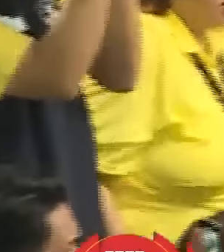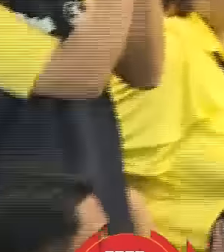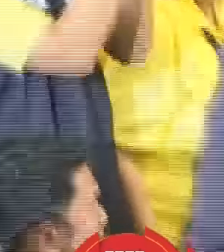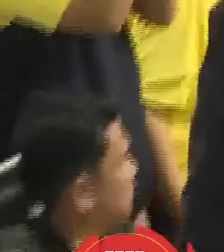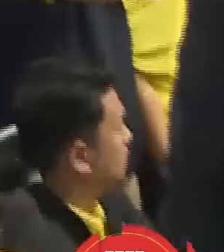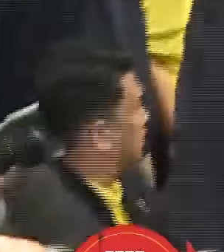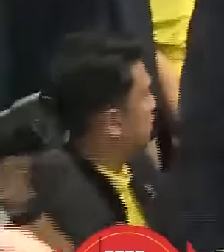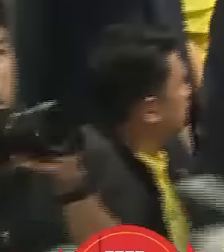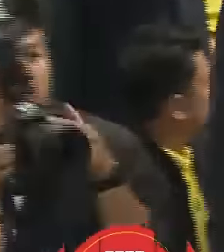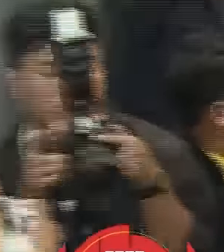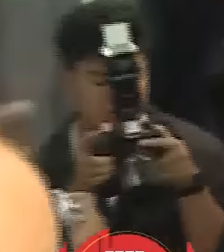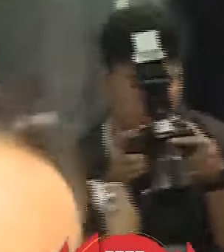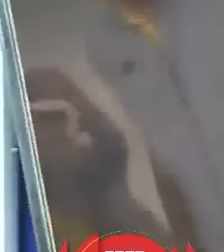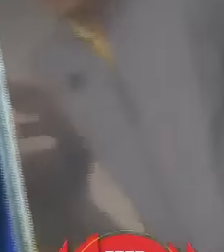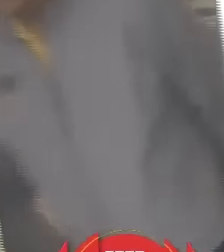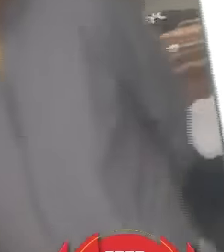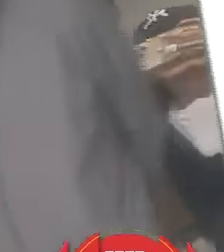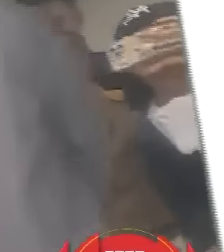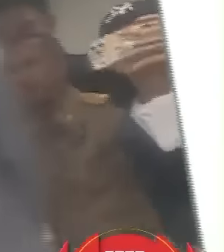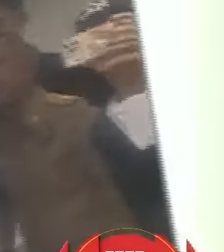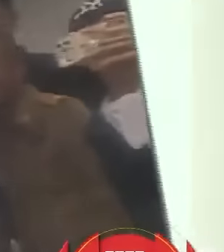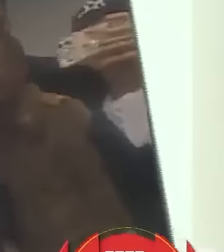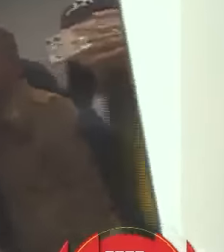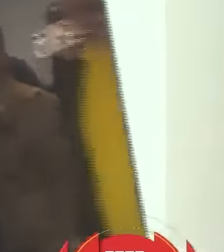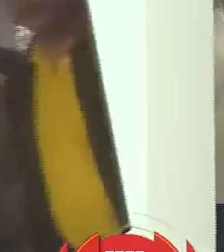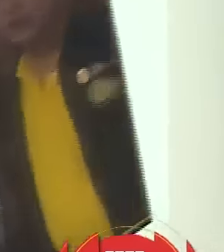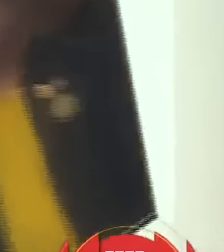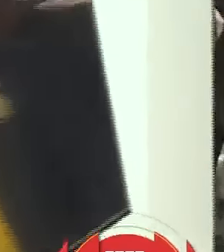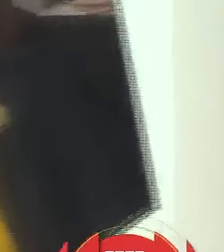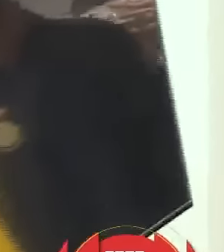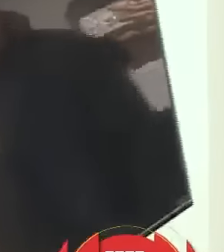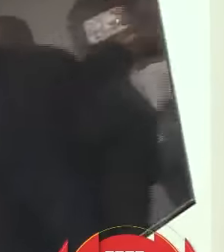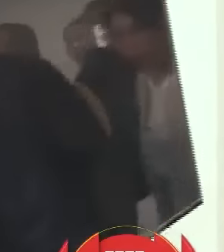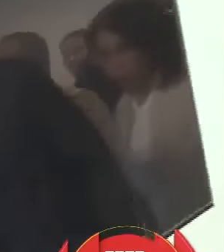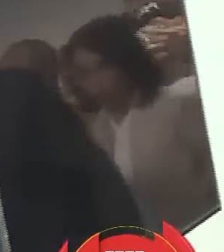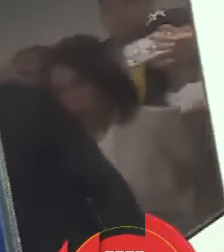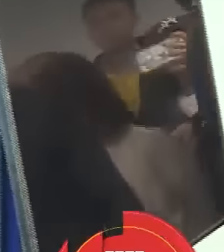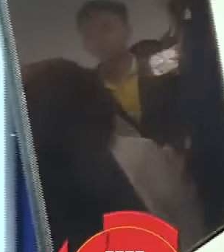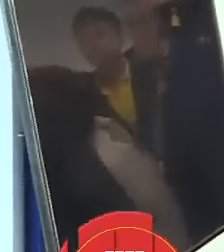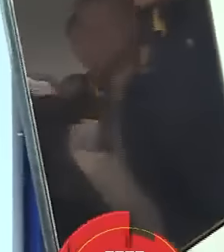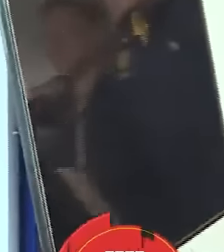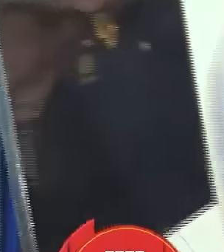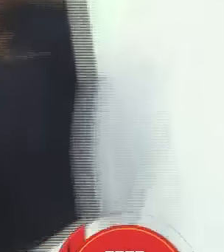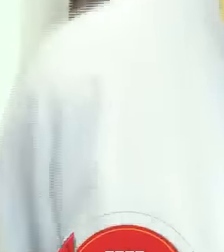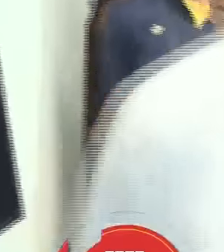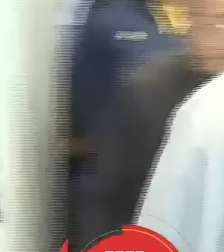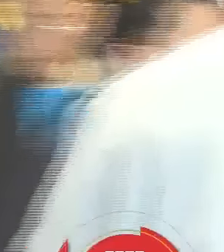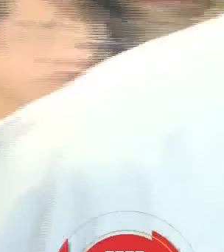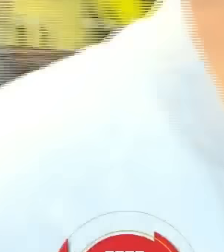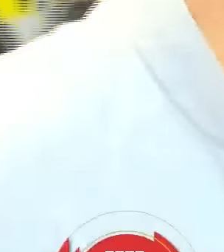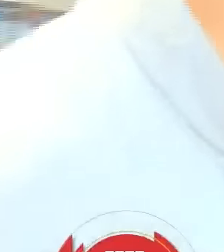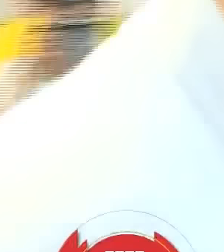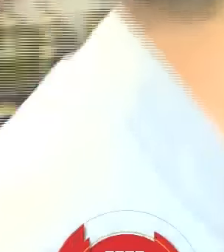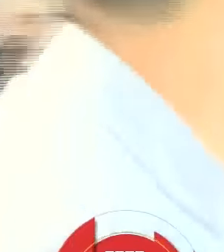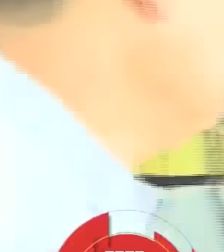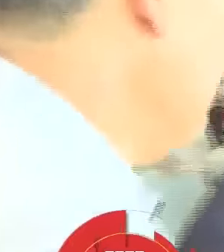ก็ตรวจตราดูทุกอย่างหมดเลยคุณผู้ชมดูนะคะภาพรวมของสนามบินละค่ะว่าเป็นยังไงบ้าง นะคะนี่เห็นบอกว่า